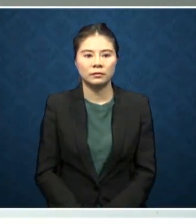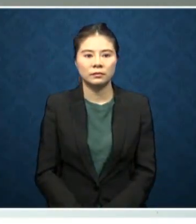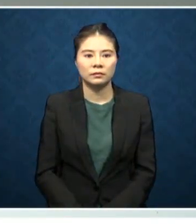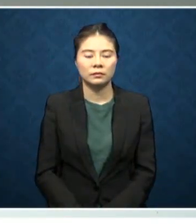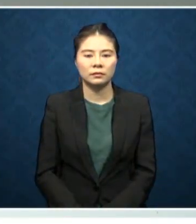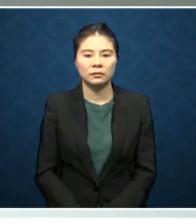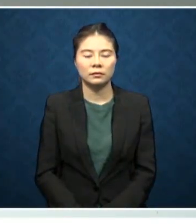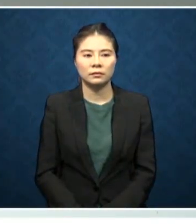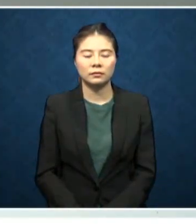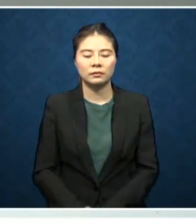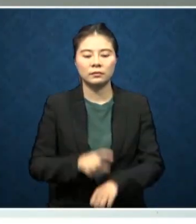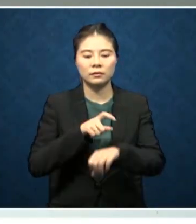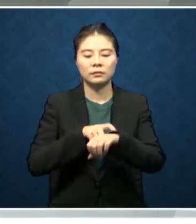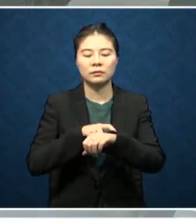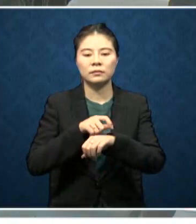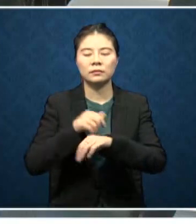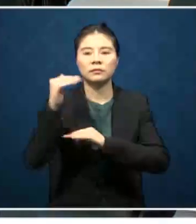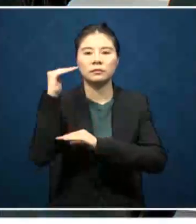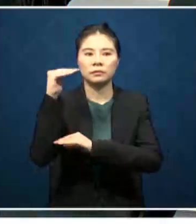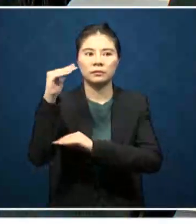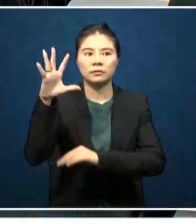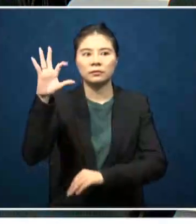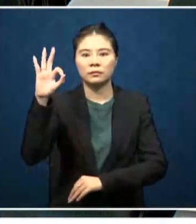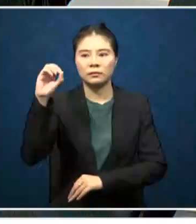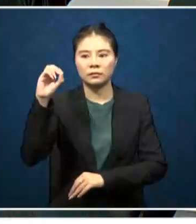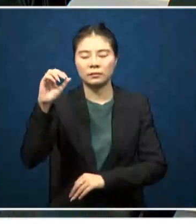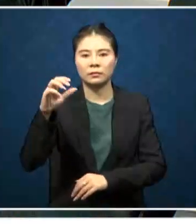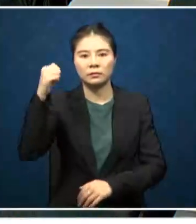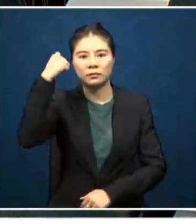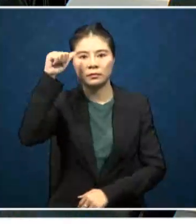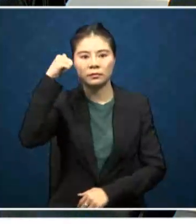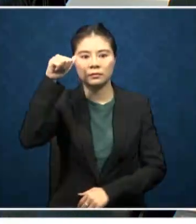ครับอ่ากำหนดไว้ 90วันครับผมครับ